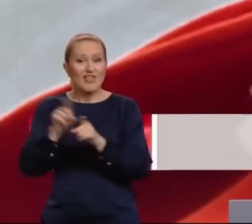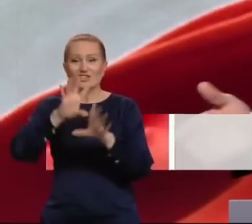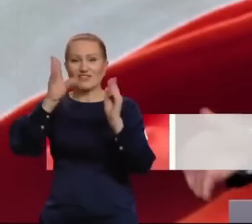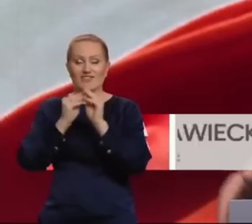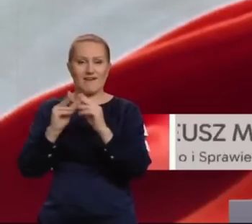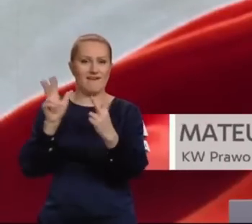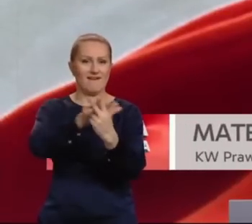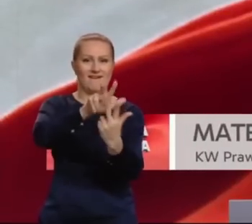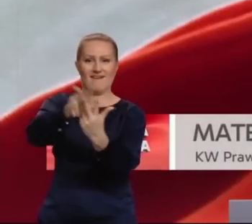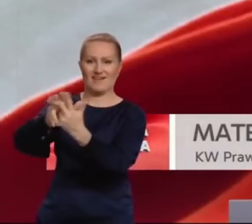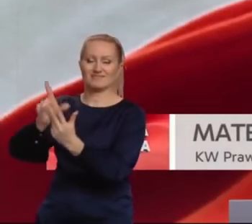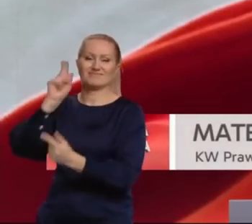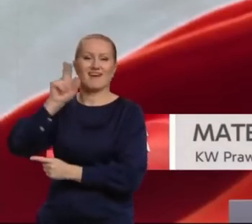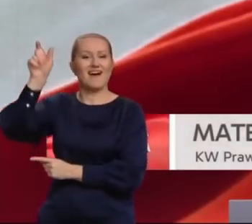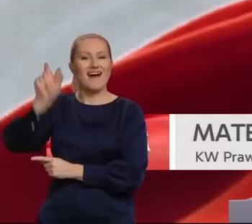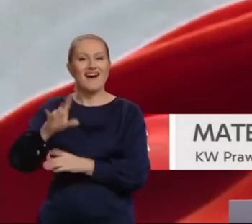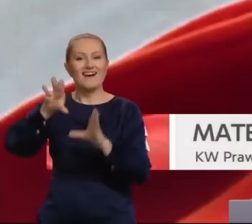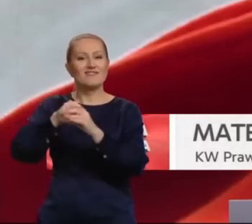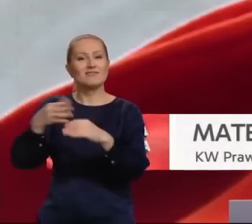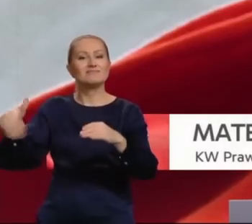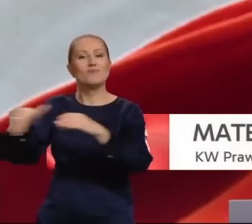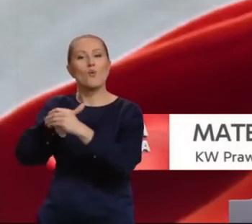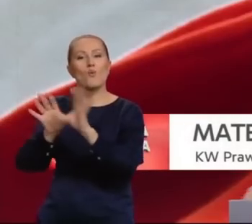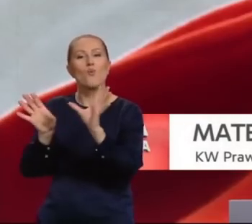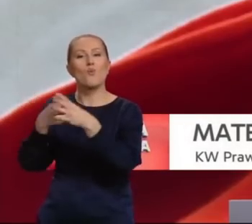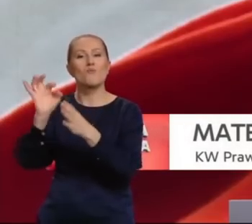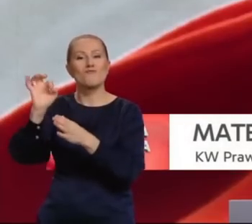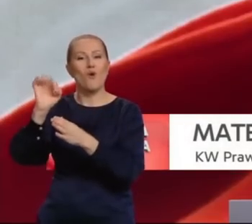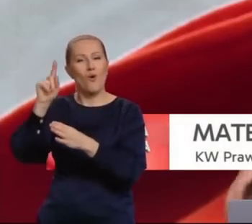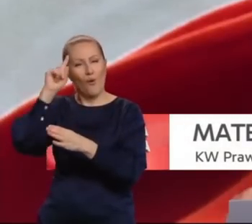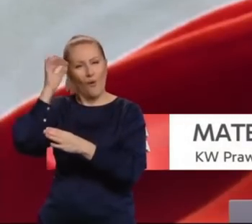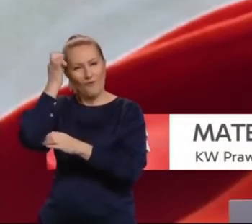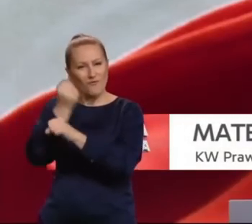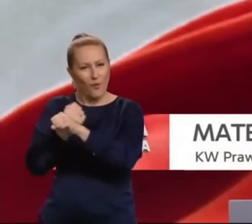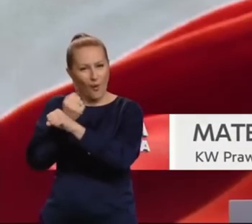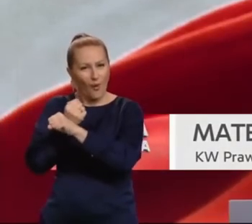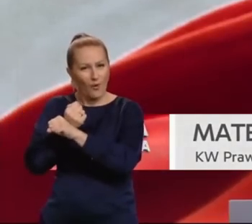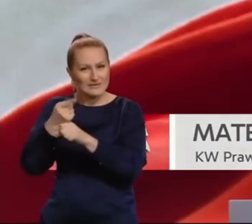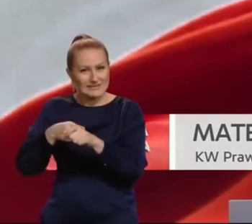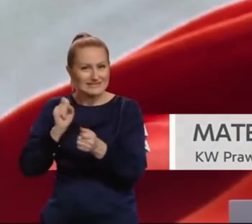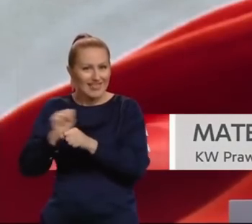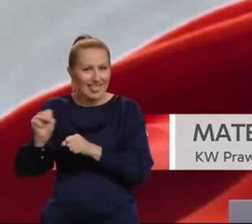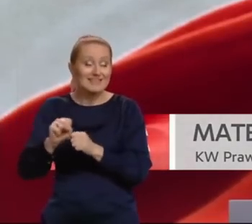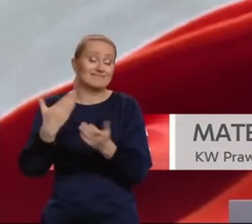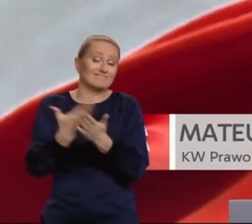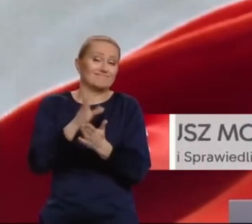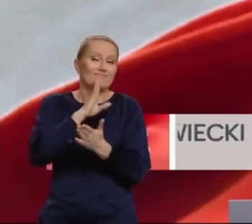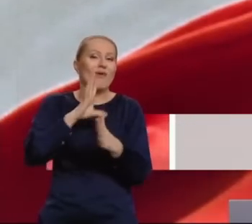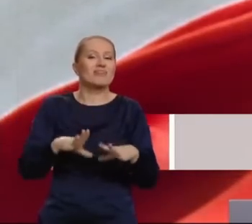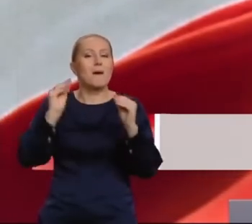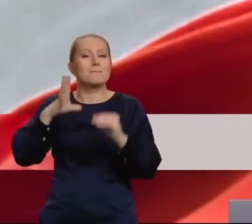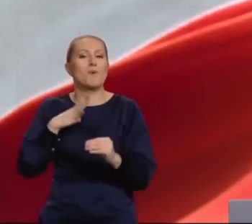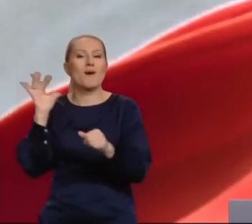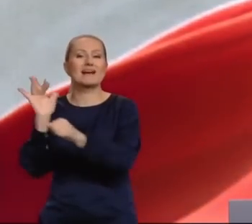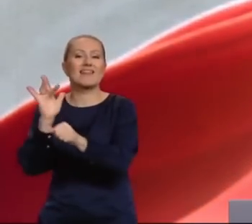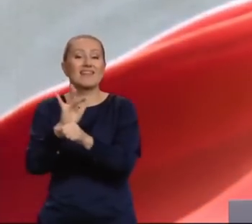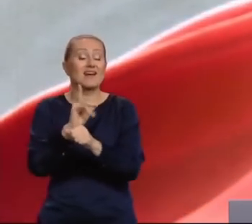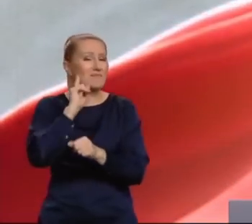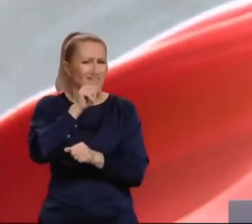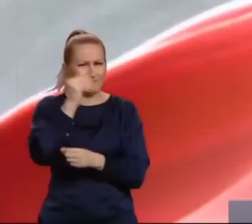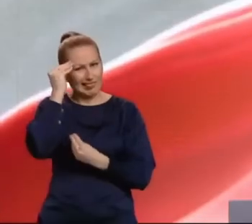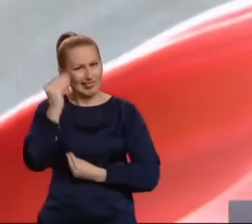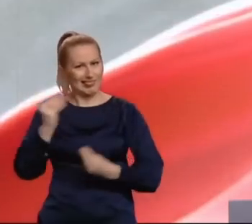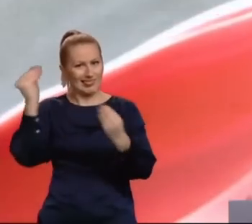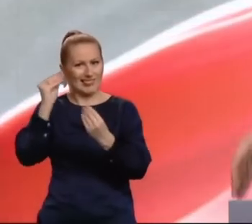to banda Rudego, jak to się mówi. A bo Tusk? Się od tego, co tak naprawdę jest o ja